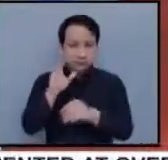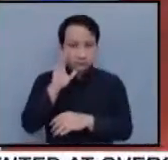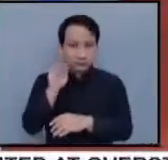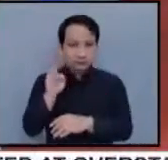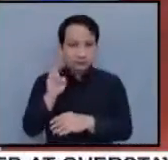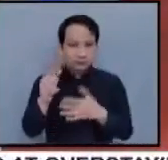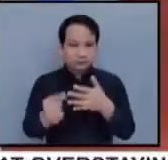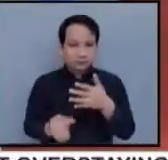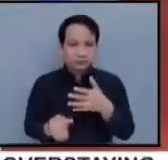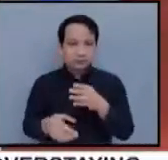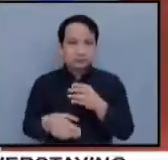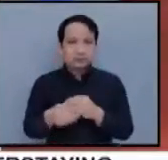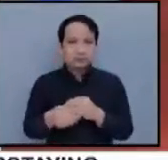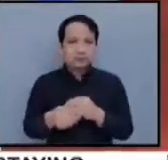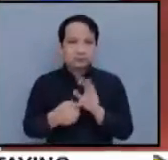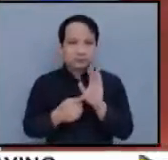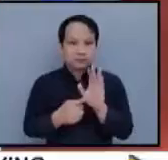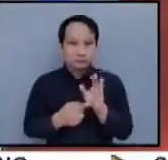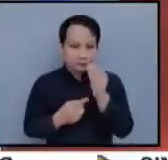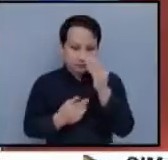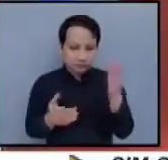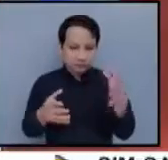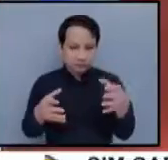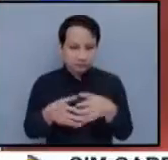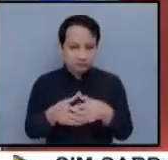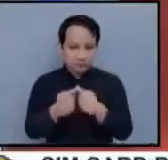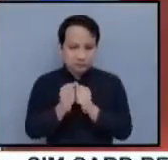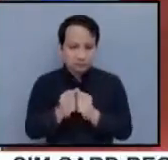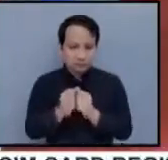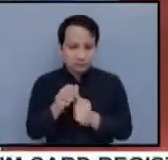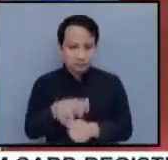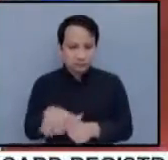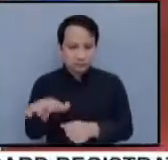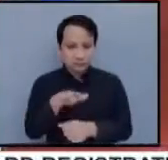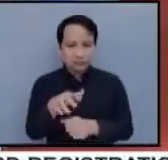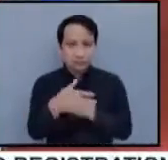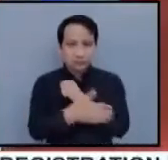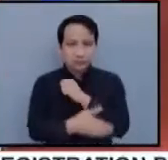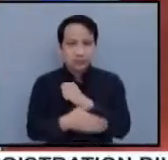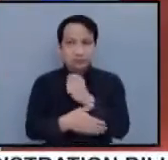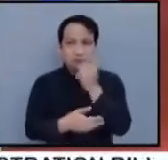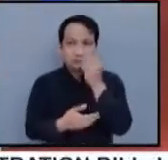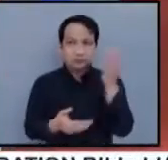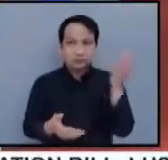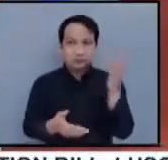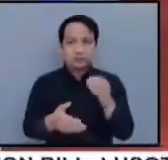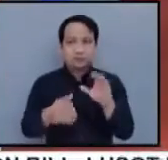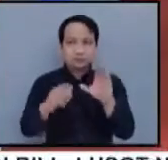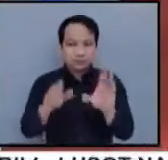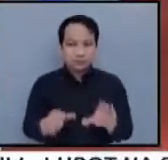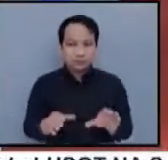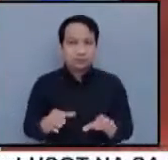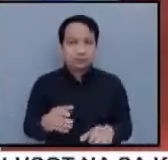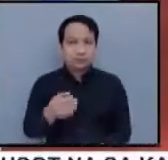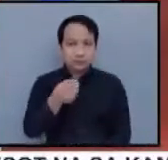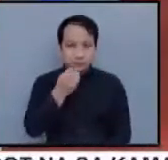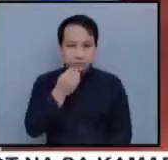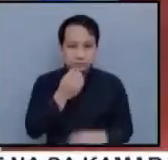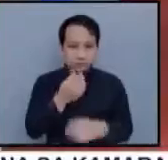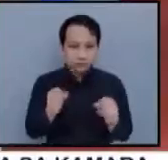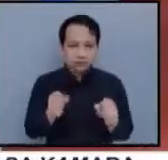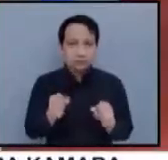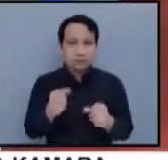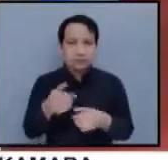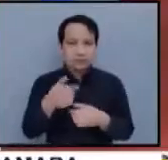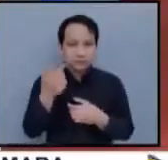na kinakailangang sama-samang tugunan ng lahat ng bansa, kabilang na dyan ang climate change at food security. Kinilala din